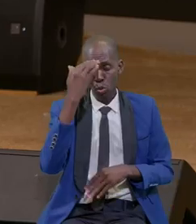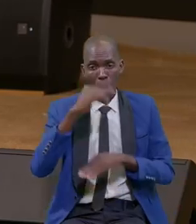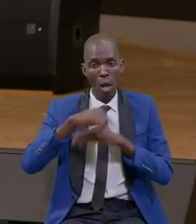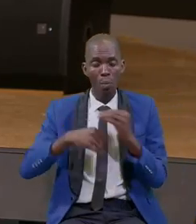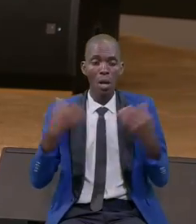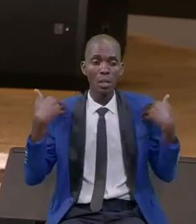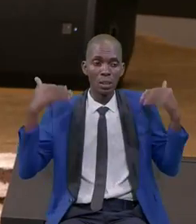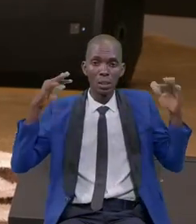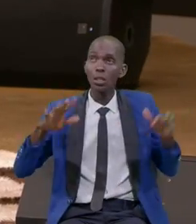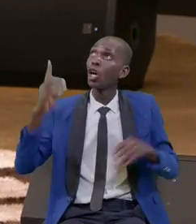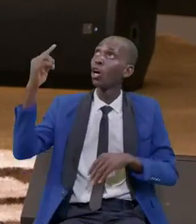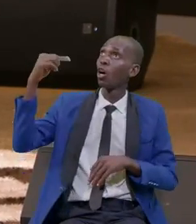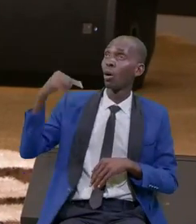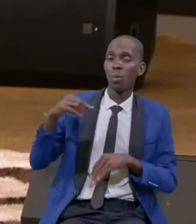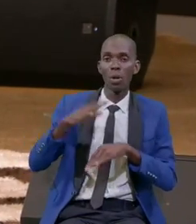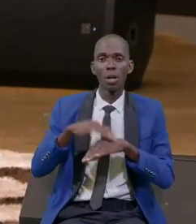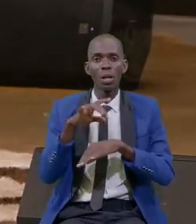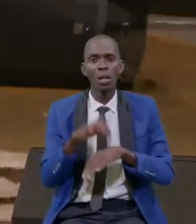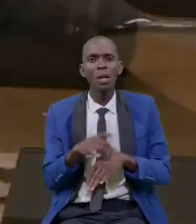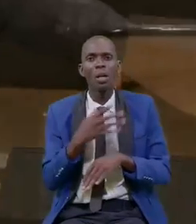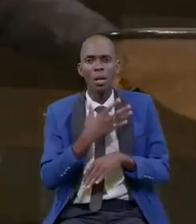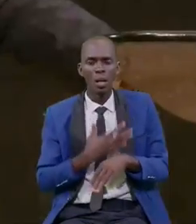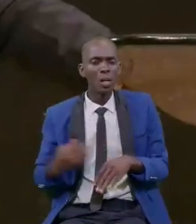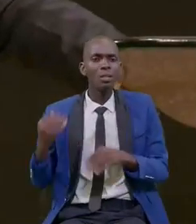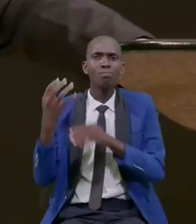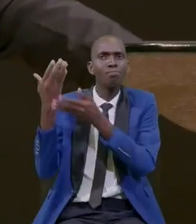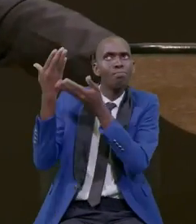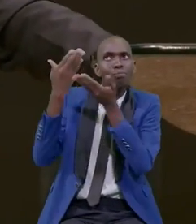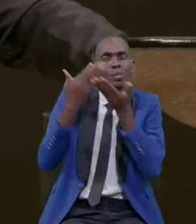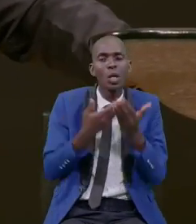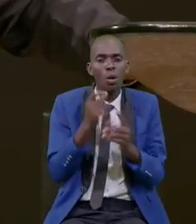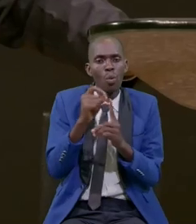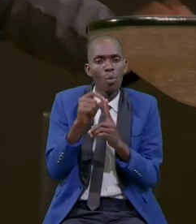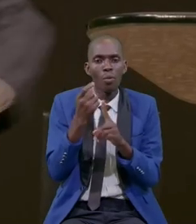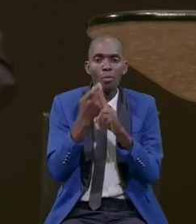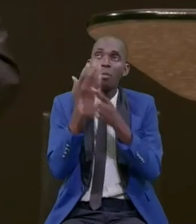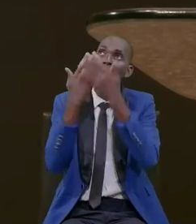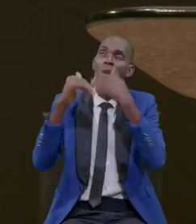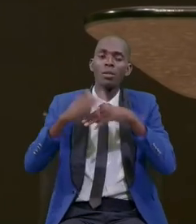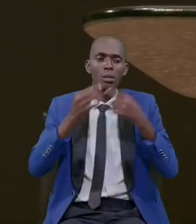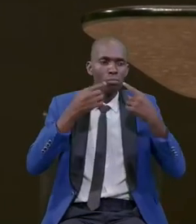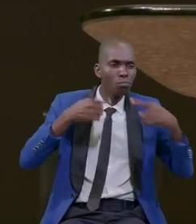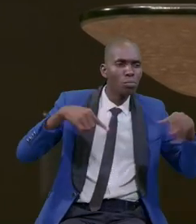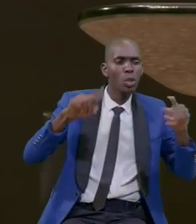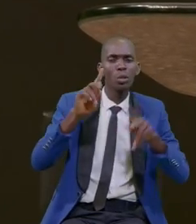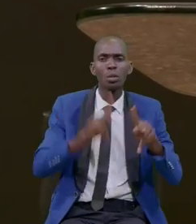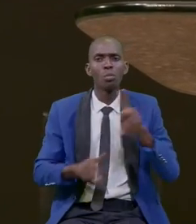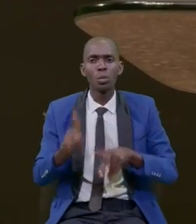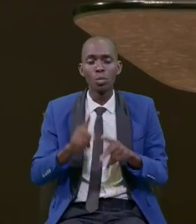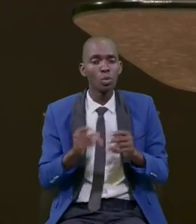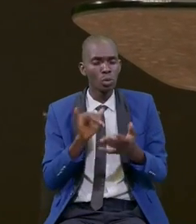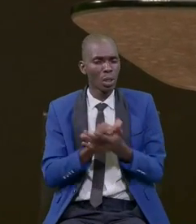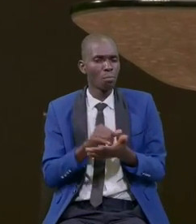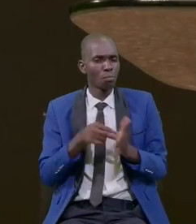les anges viendront ici sur la terre et vont prendre, ils vont amener le message du ciel aux